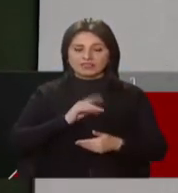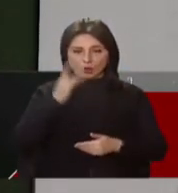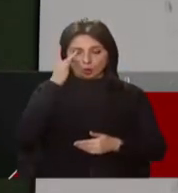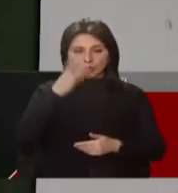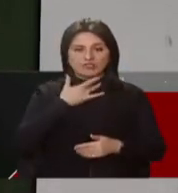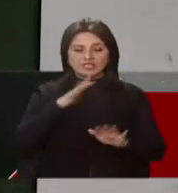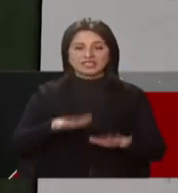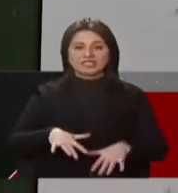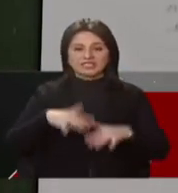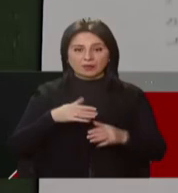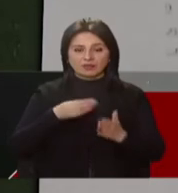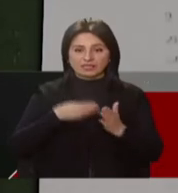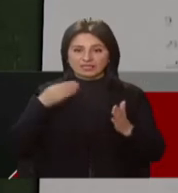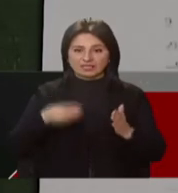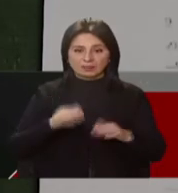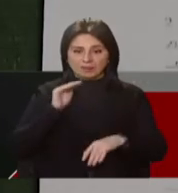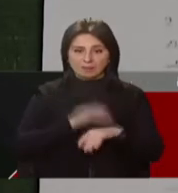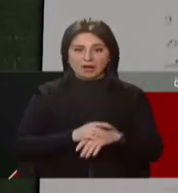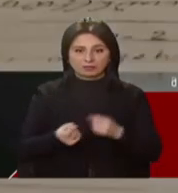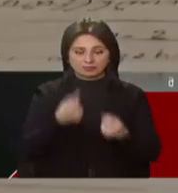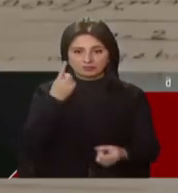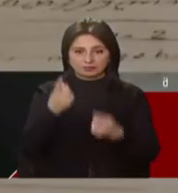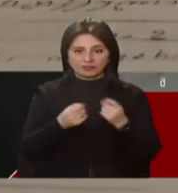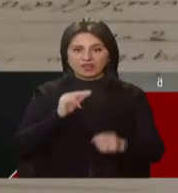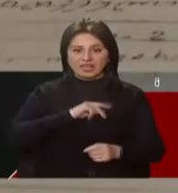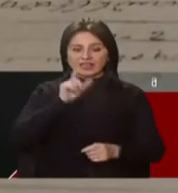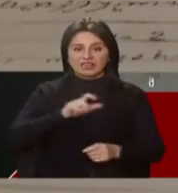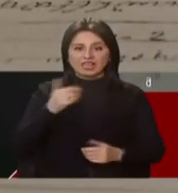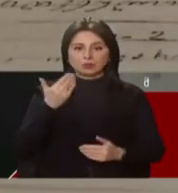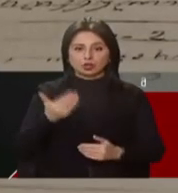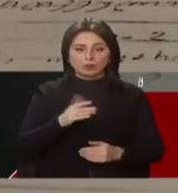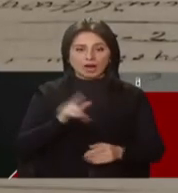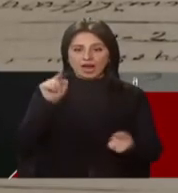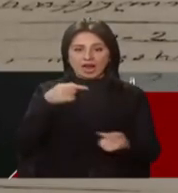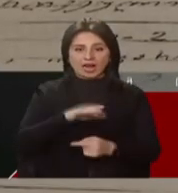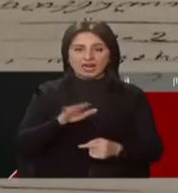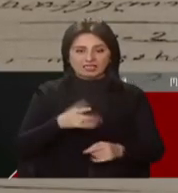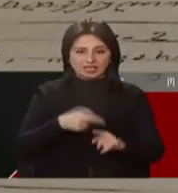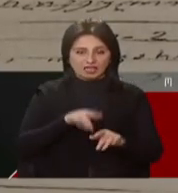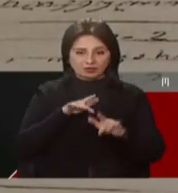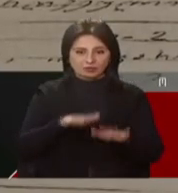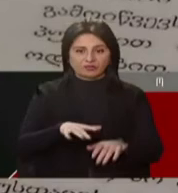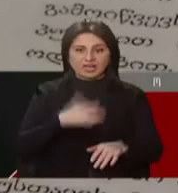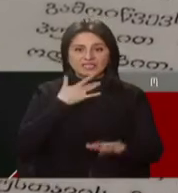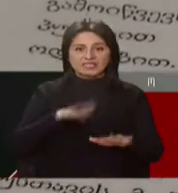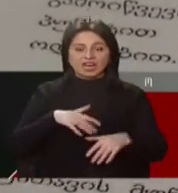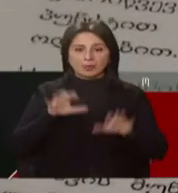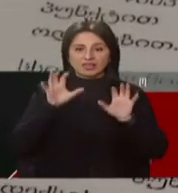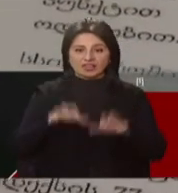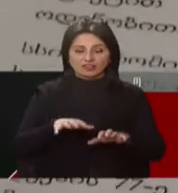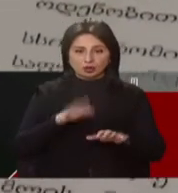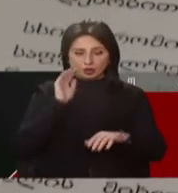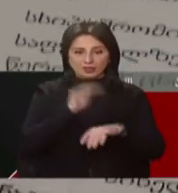Rustavis sakrebuloshi diskriminatsiis faktebi aghmoachina. Tanamshromlobis mimart arasatanado moqrobashi tavat sakrebulos